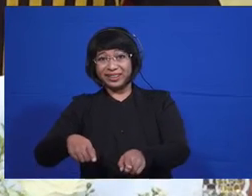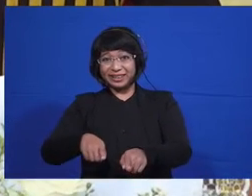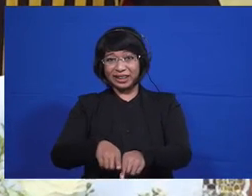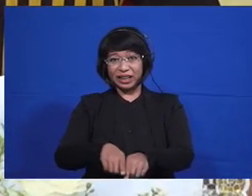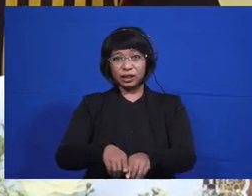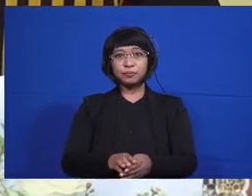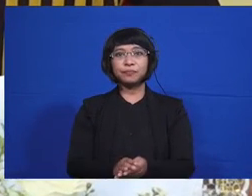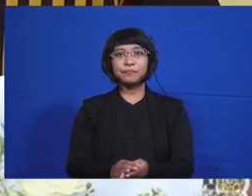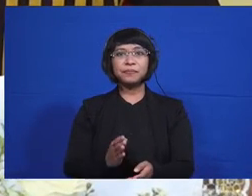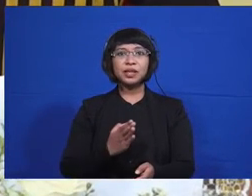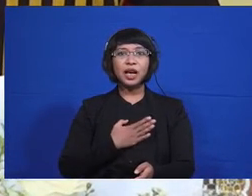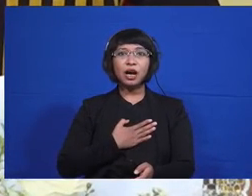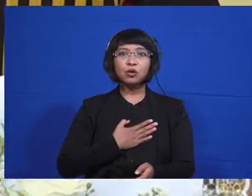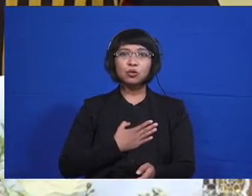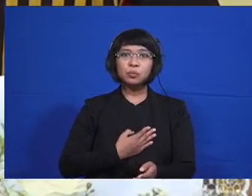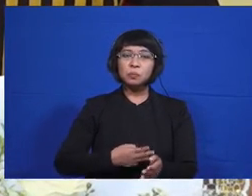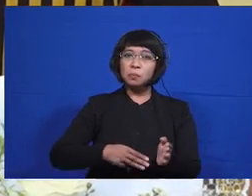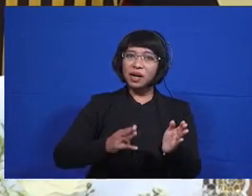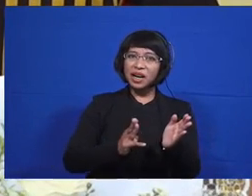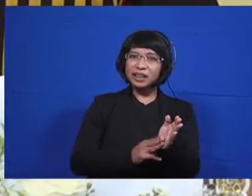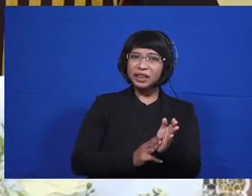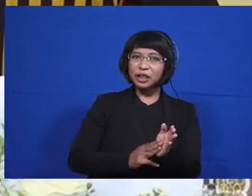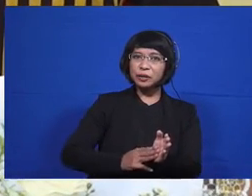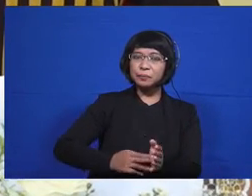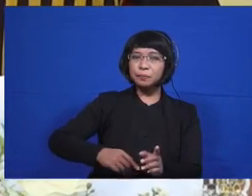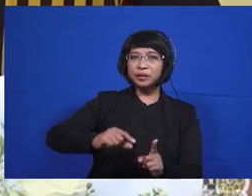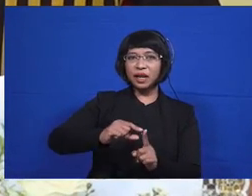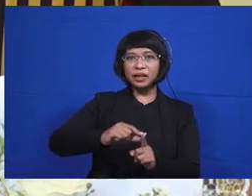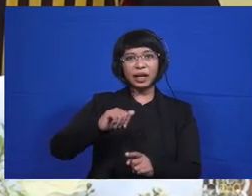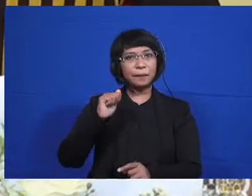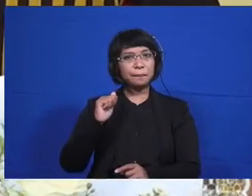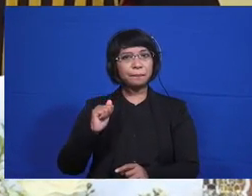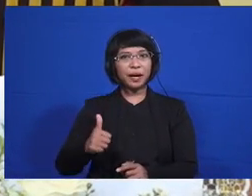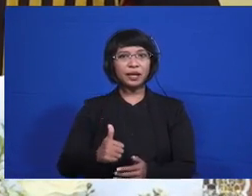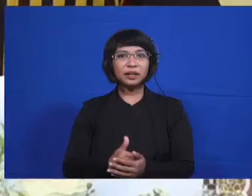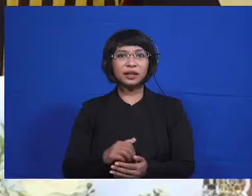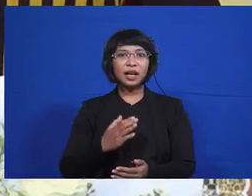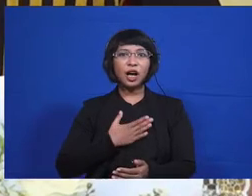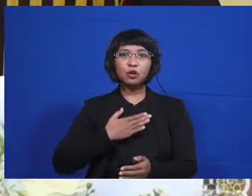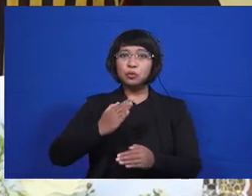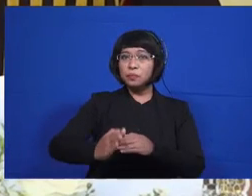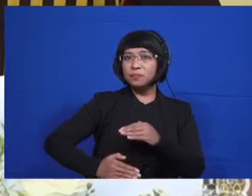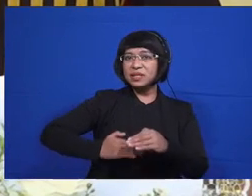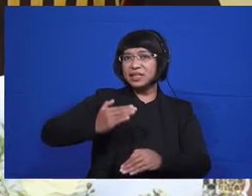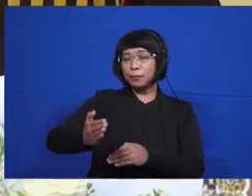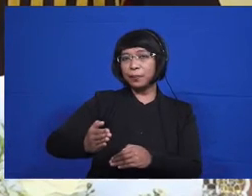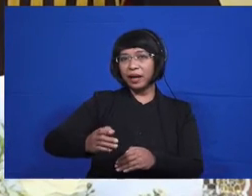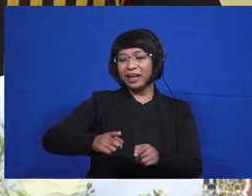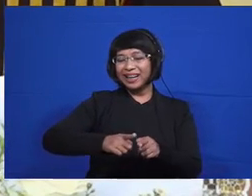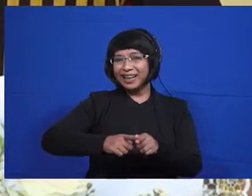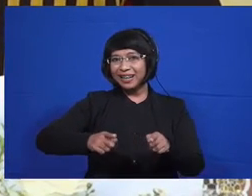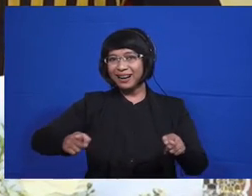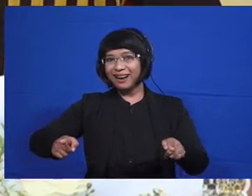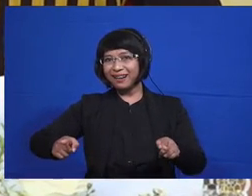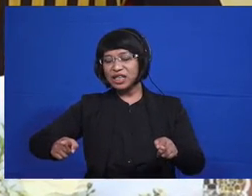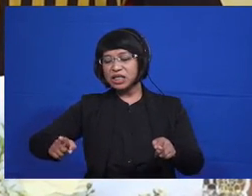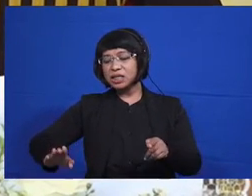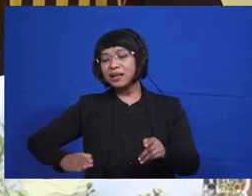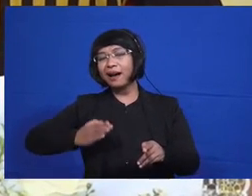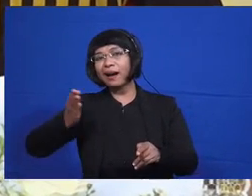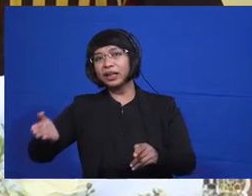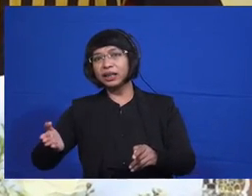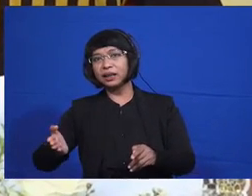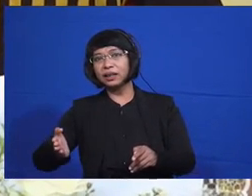Aku telah mengakhiri pertandingan yang baik, aku telah mencapai garis akhir, dan aku